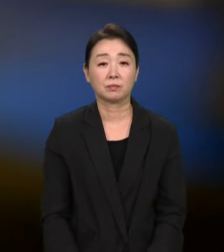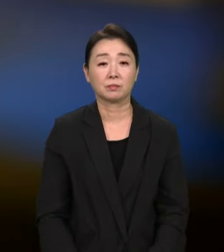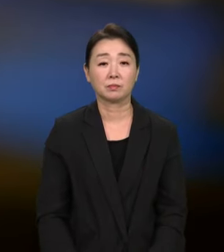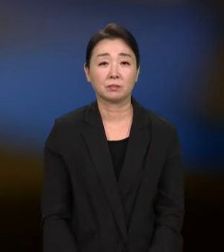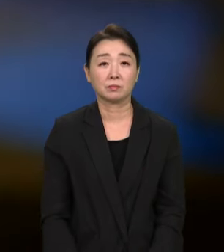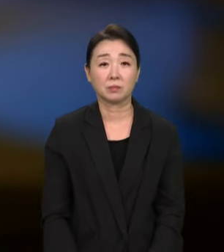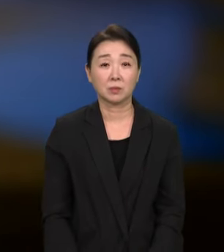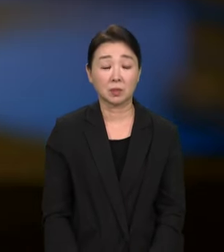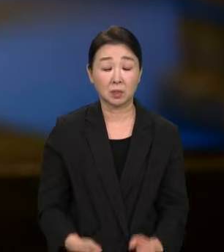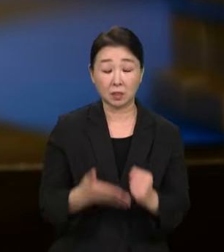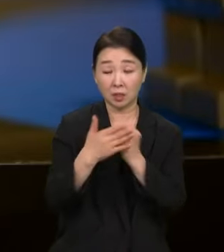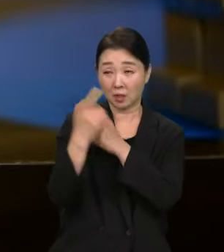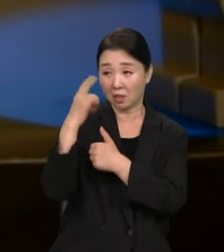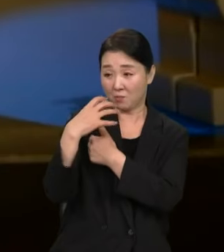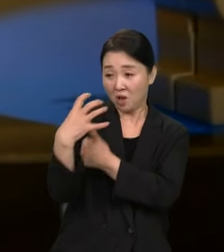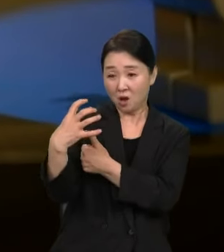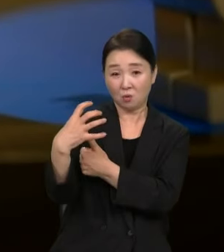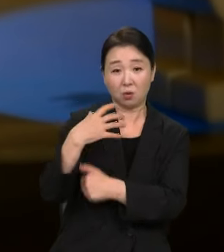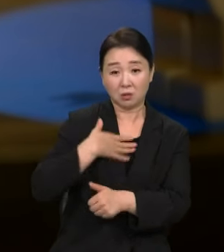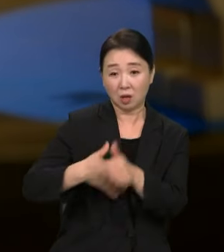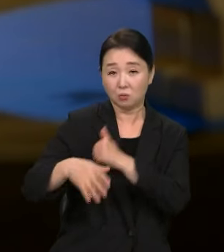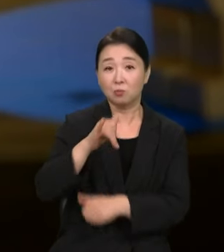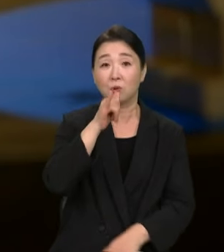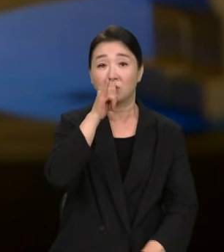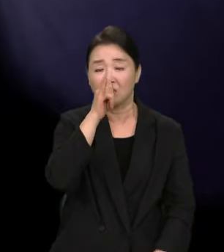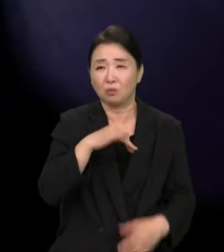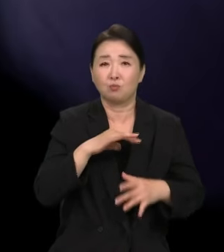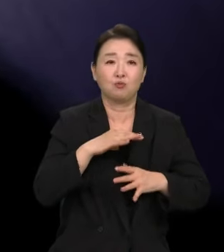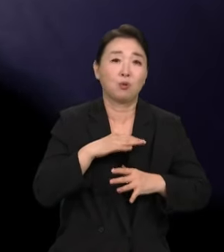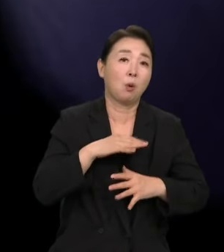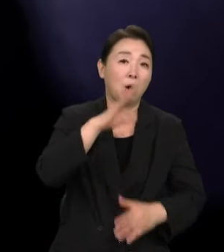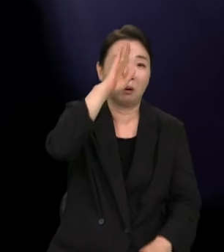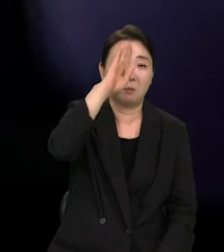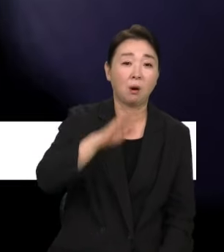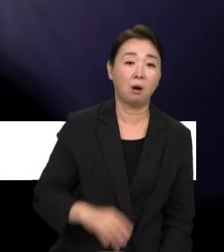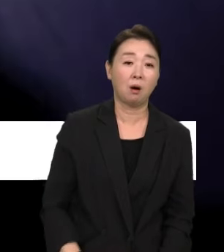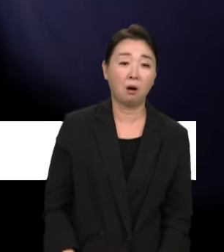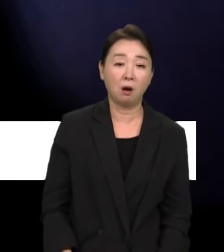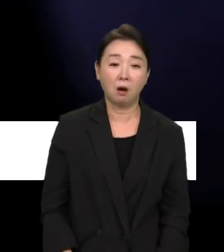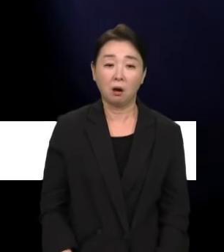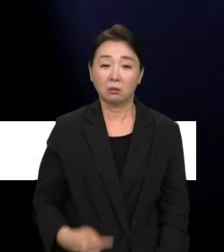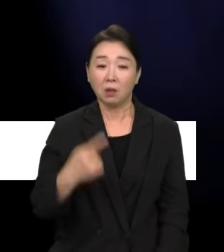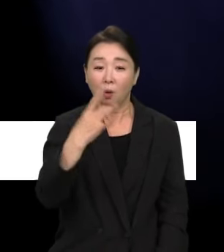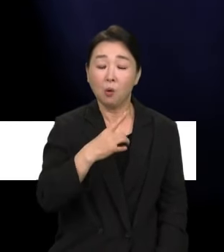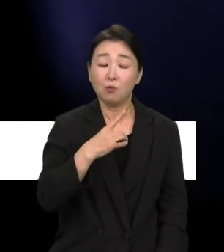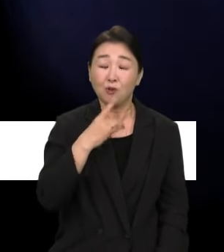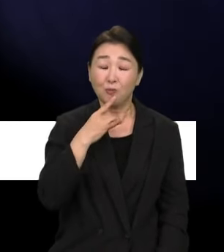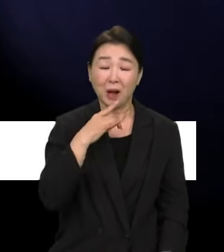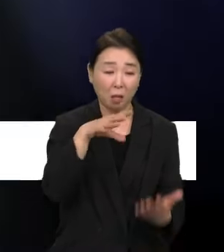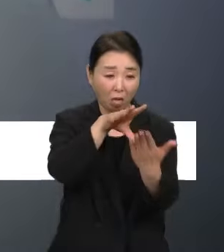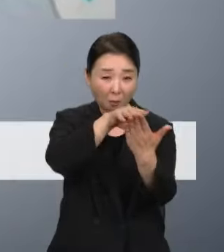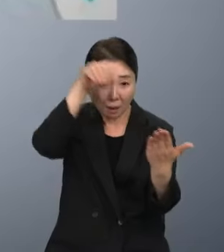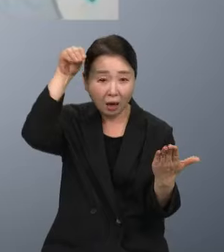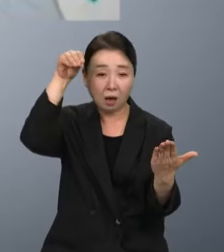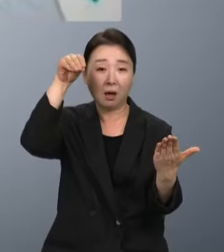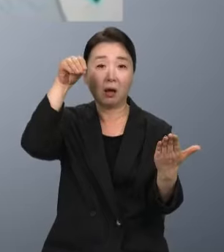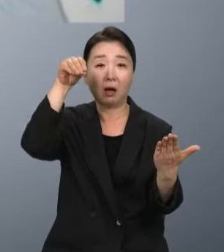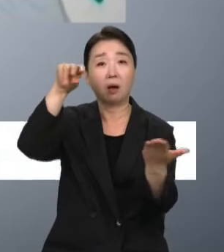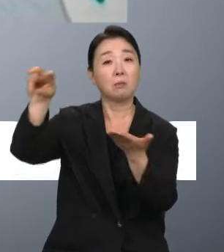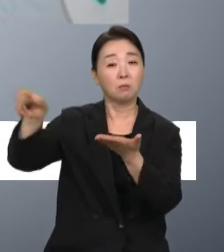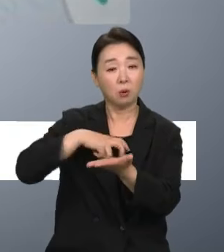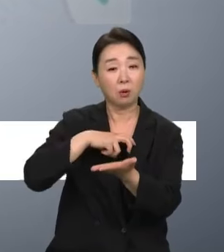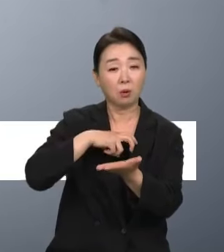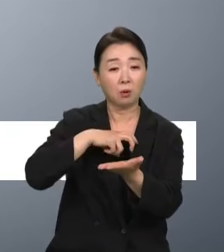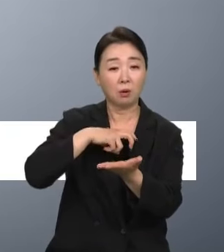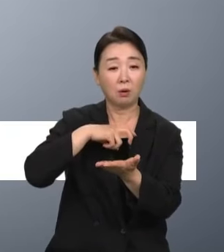내 사진을 악용하는 누군가가 내 주변에 있다는 공포. 제 얼굴만 녹음 캡처해서 보는 거였고요. 그러니까 3년